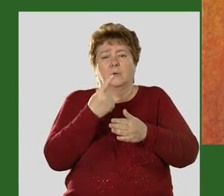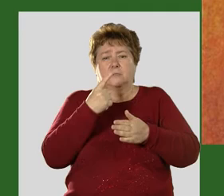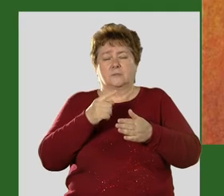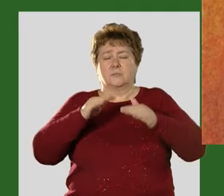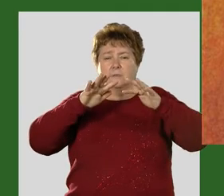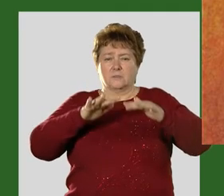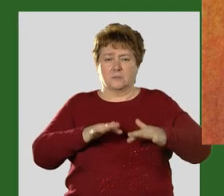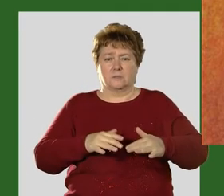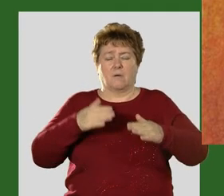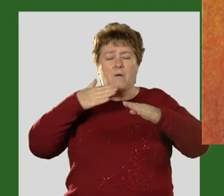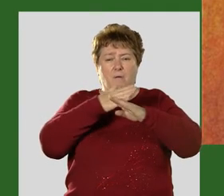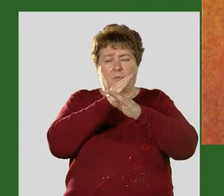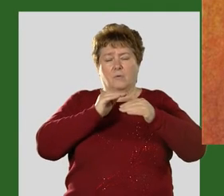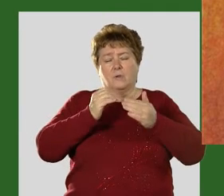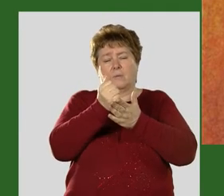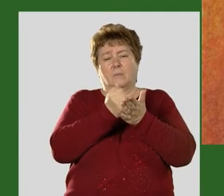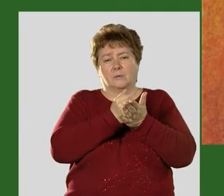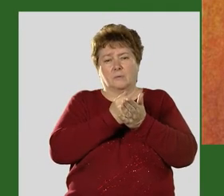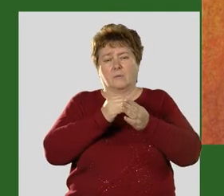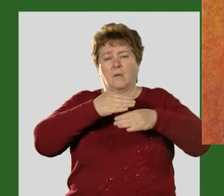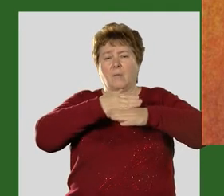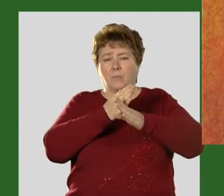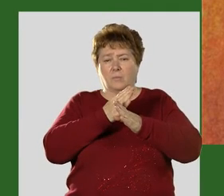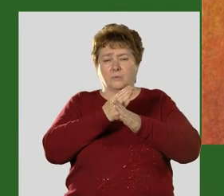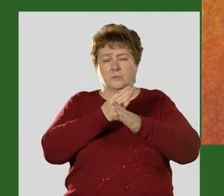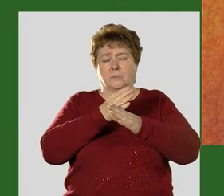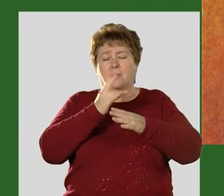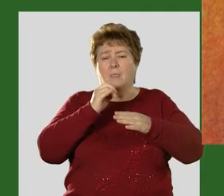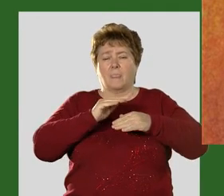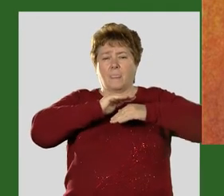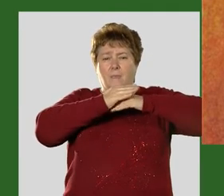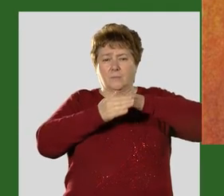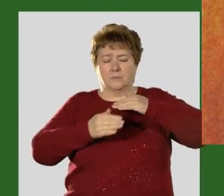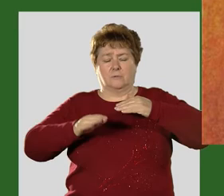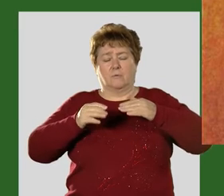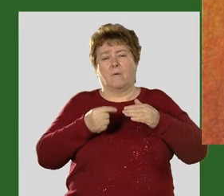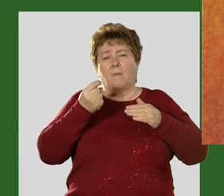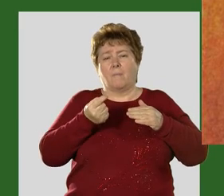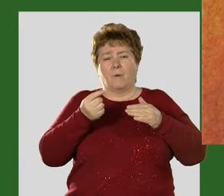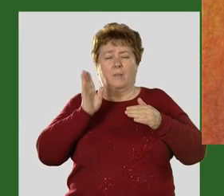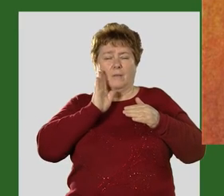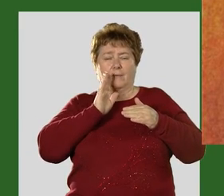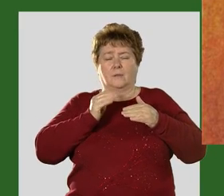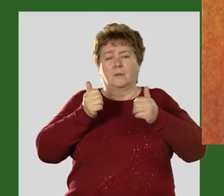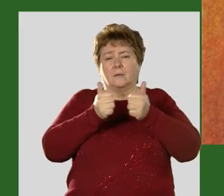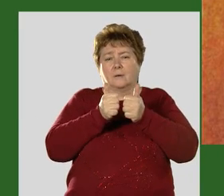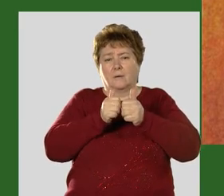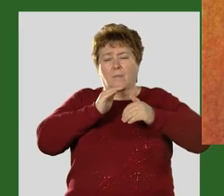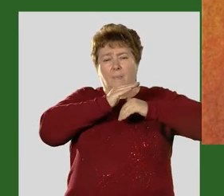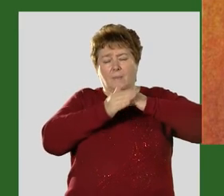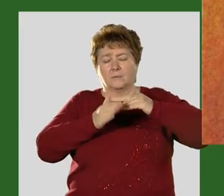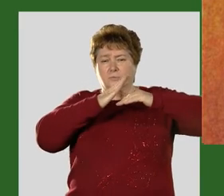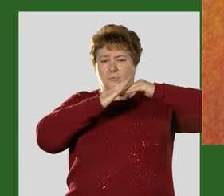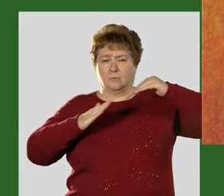образование осадочных горных пород, обломочных на материковой отмели и у подножья